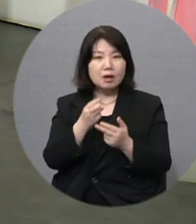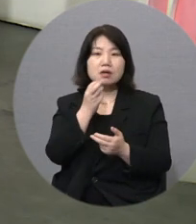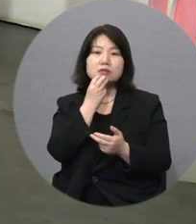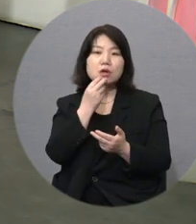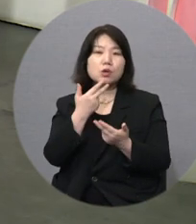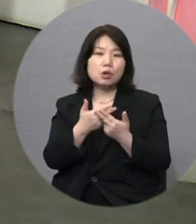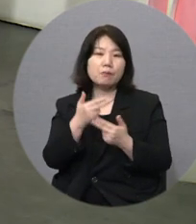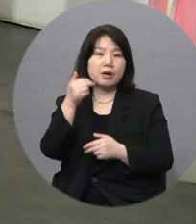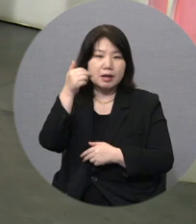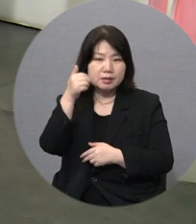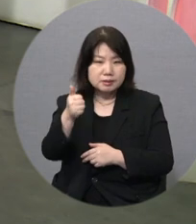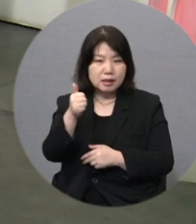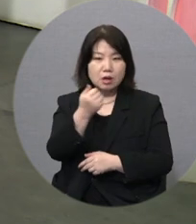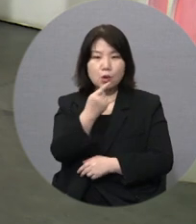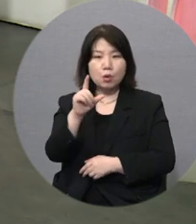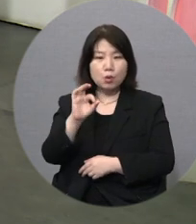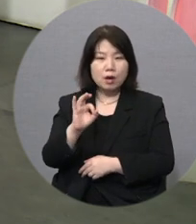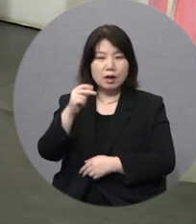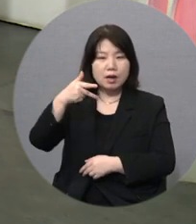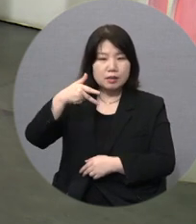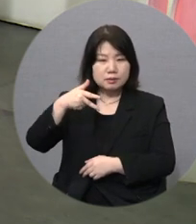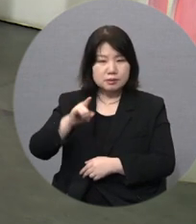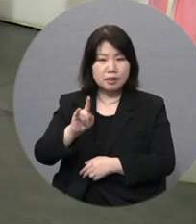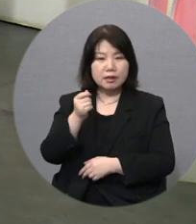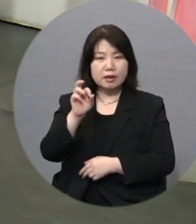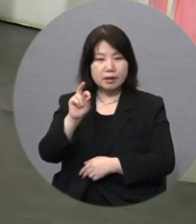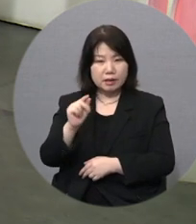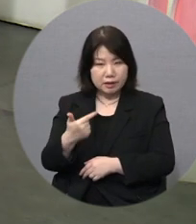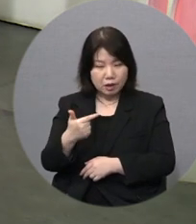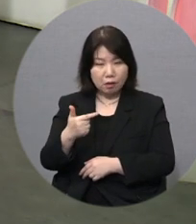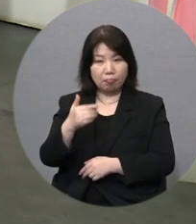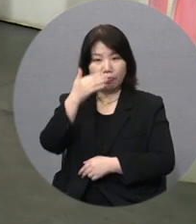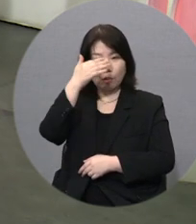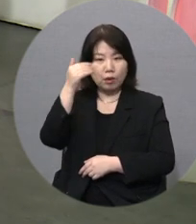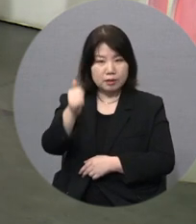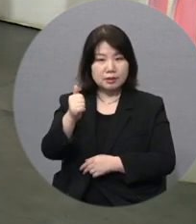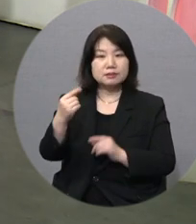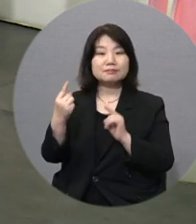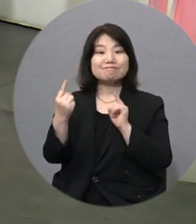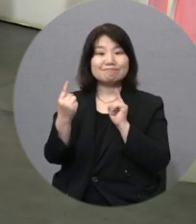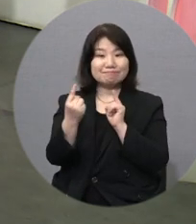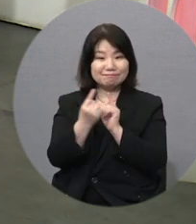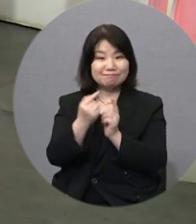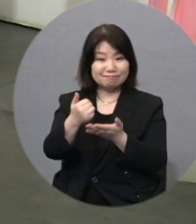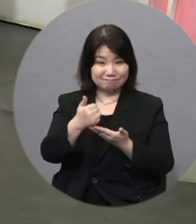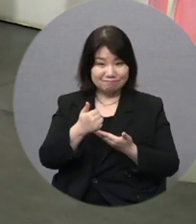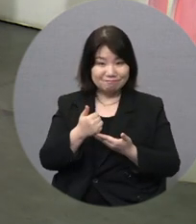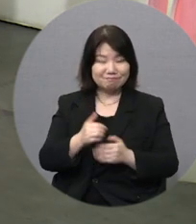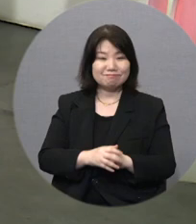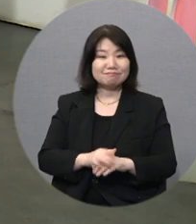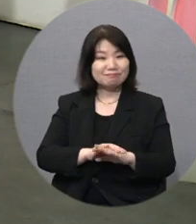협회장이 황재현 아 황재현 회장님이 회장님 만나뵐게요네